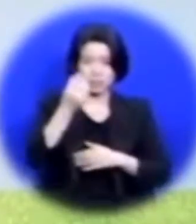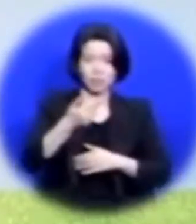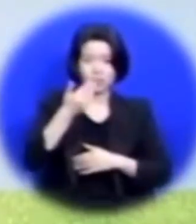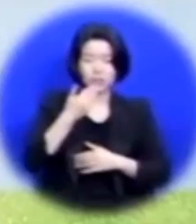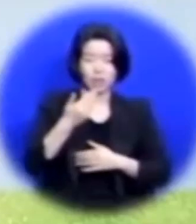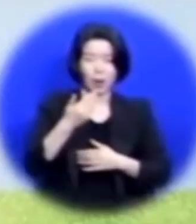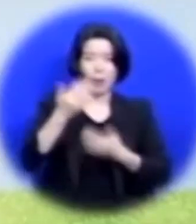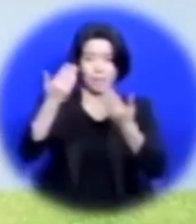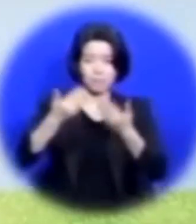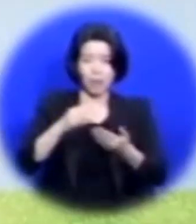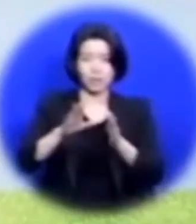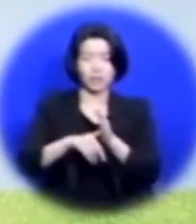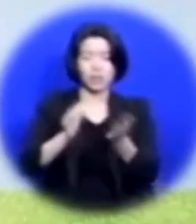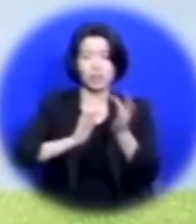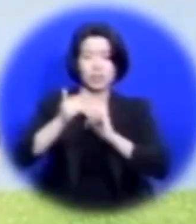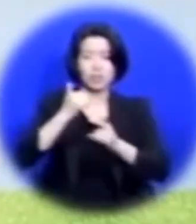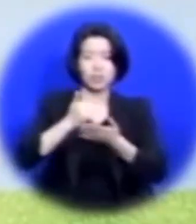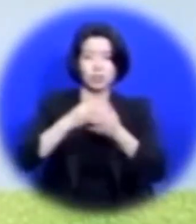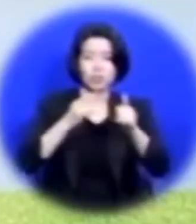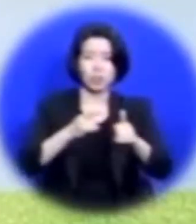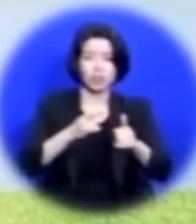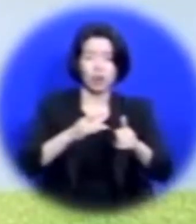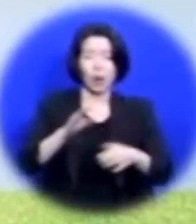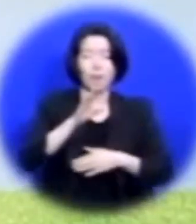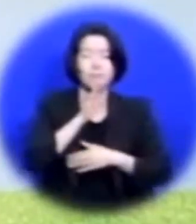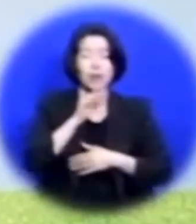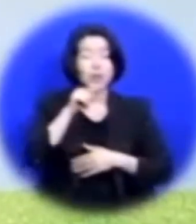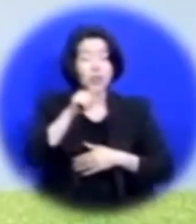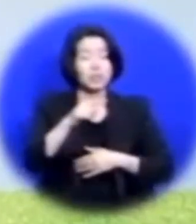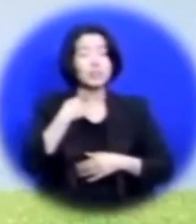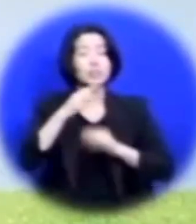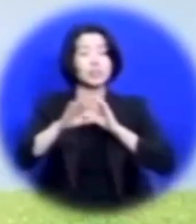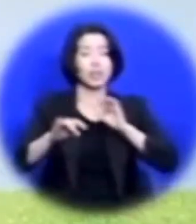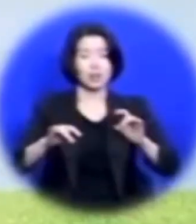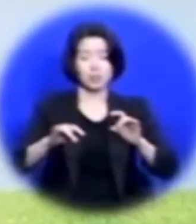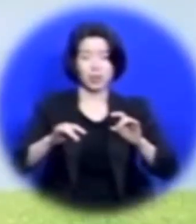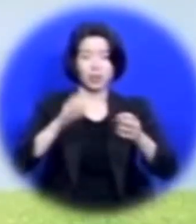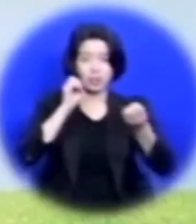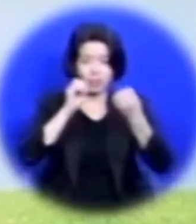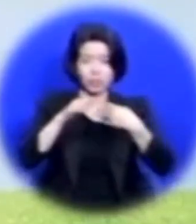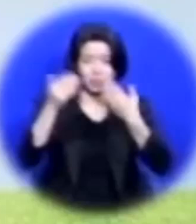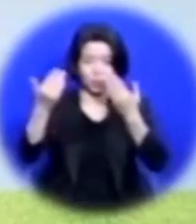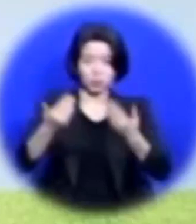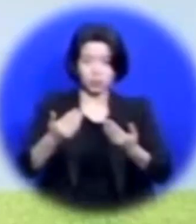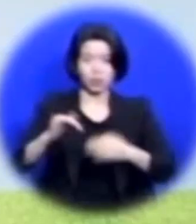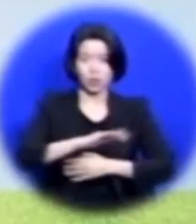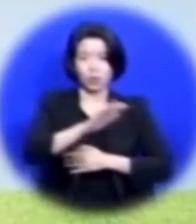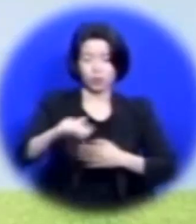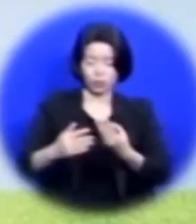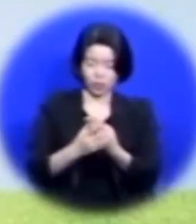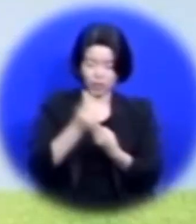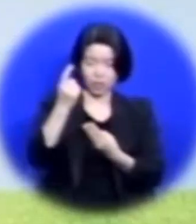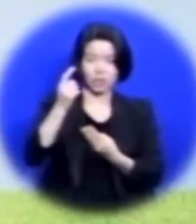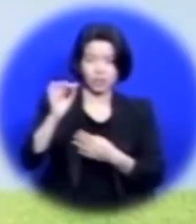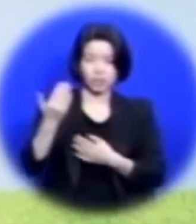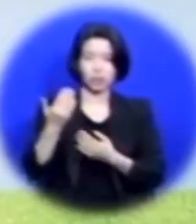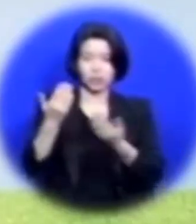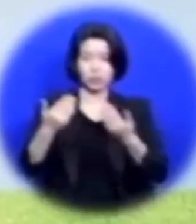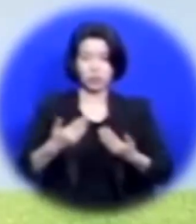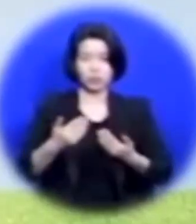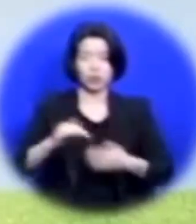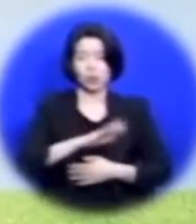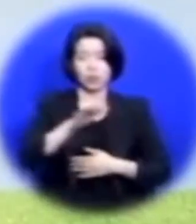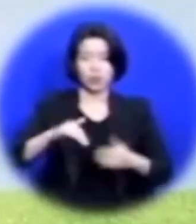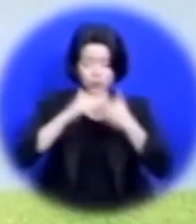때 예수님께서는 바로 그 갈 방에 응답하 셔서 우리와 나 되어 주시고 우리의